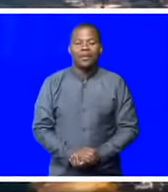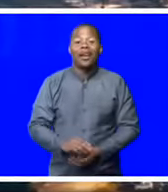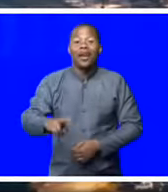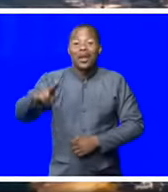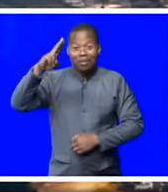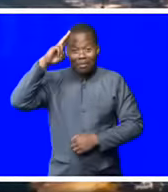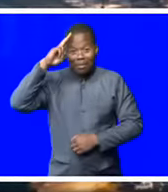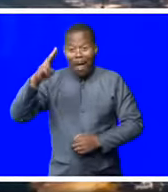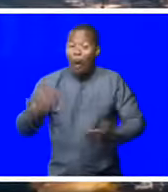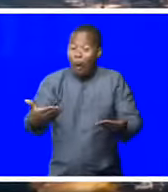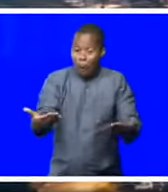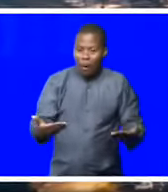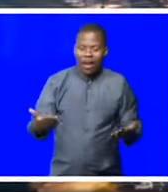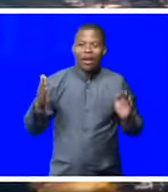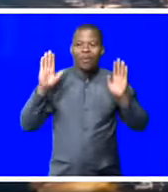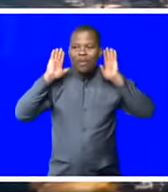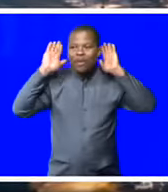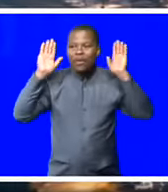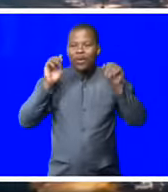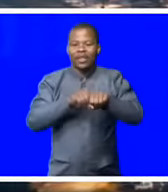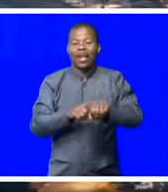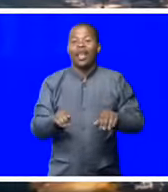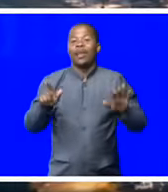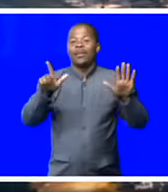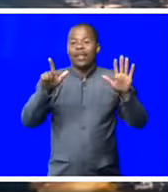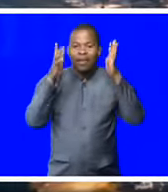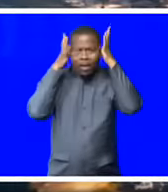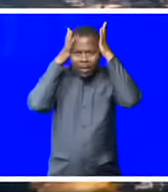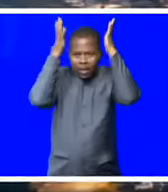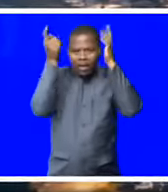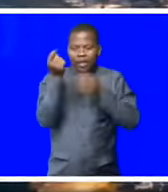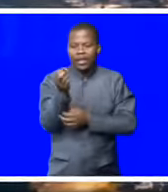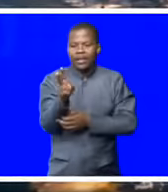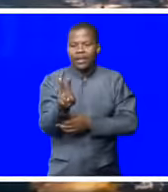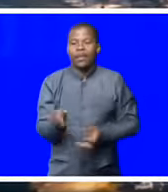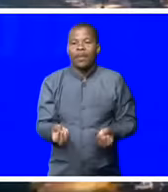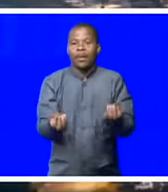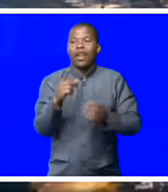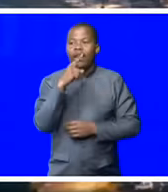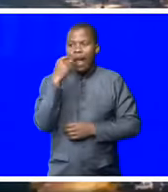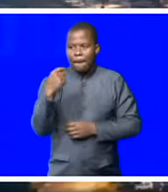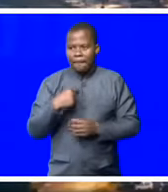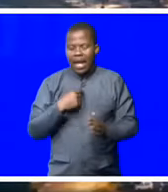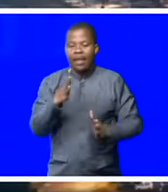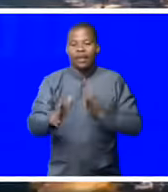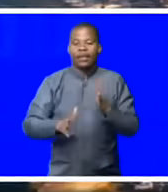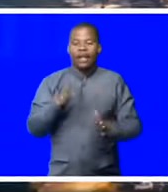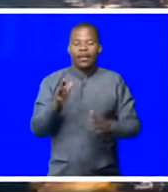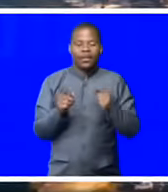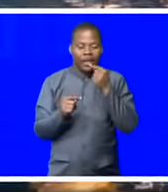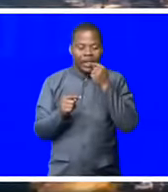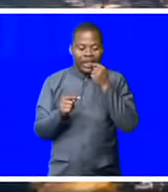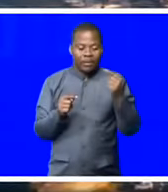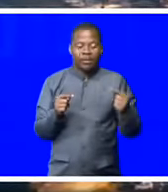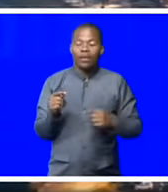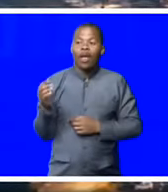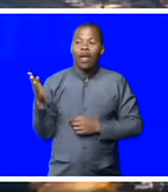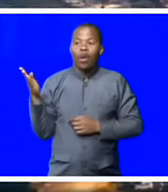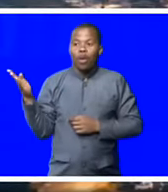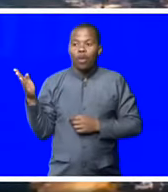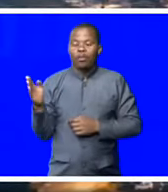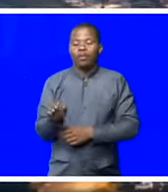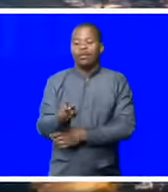Shonile ninabakalazi tsel shonile malangeni lamahle imukela nathi ndizabata ngensimbi yesikhombisa ntethula ngumsakado wetithombo lohamba embili yeSwatini